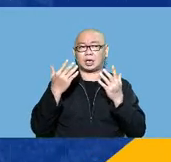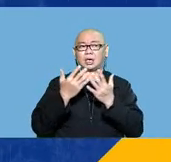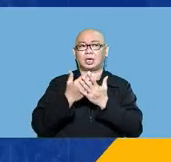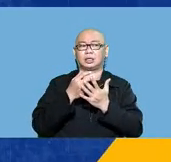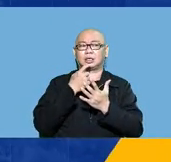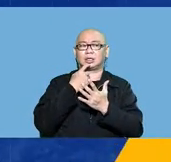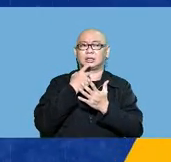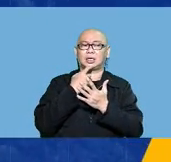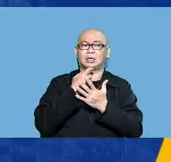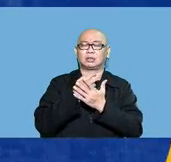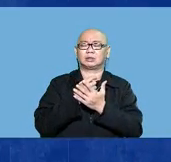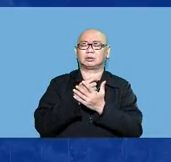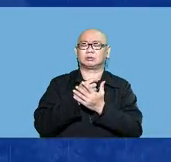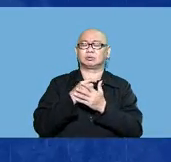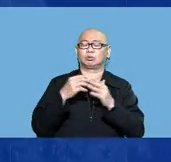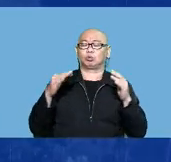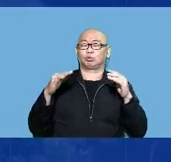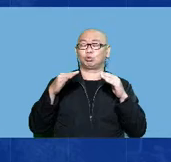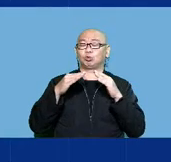keanekaragaman hayati di Gunung Ungaran.